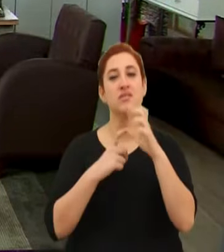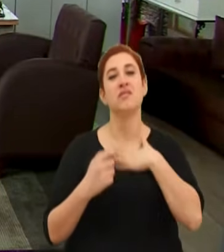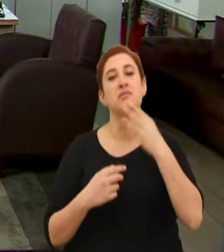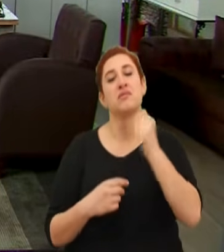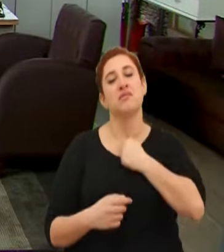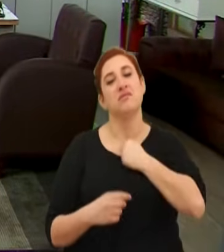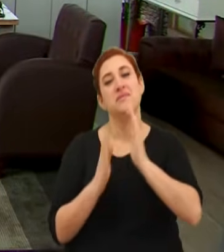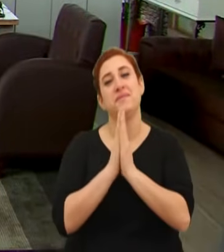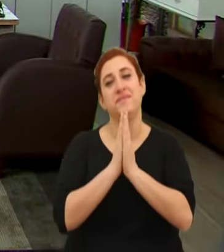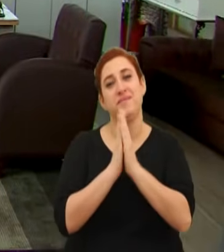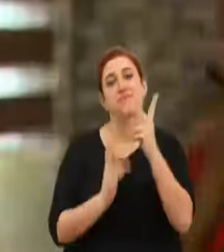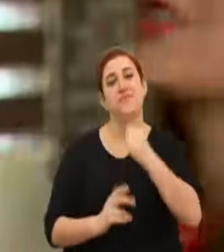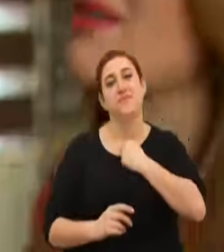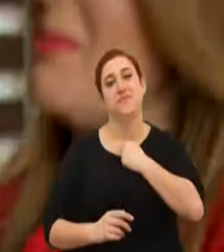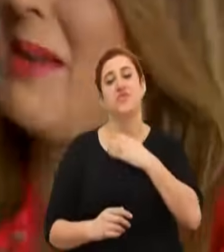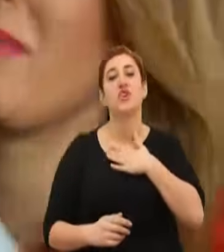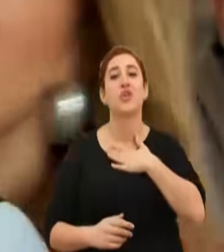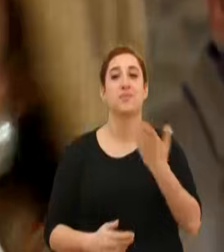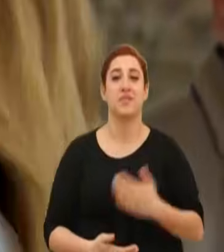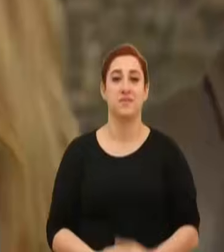Sarpışkom çok özür dilerim.